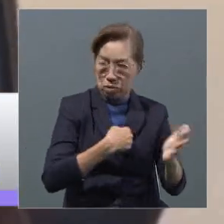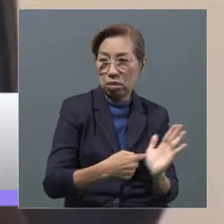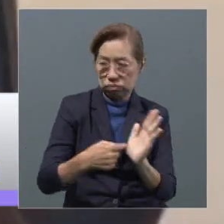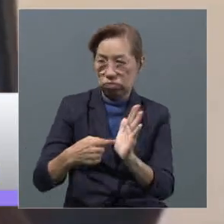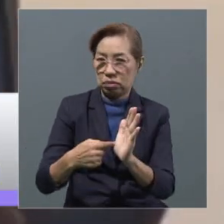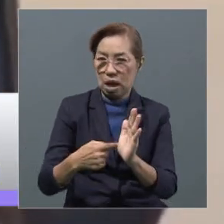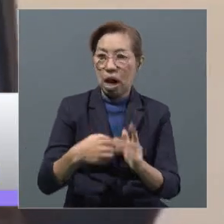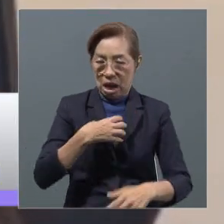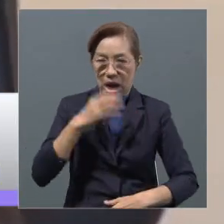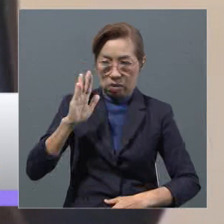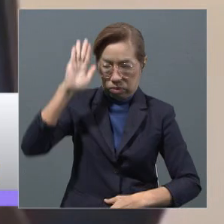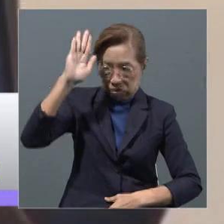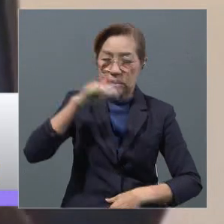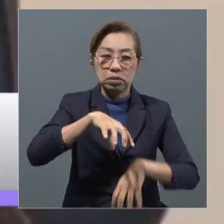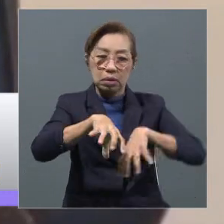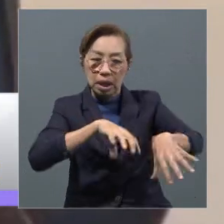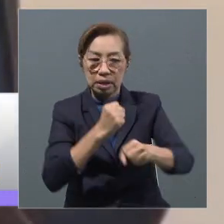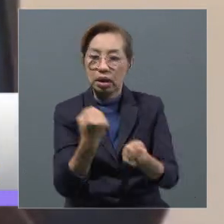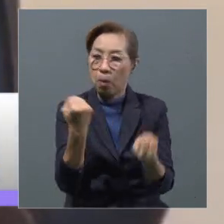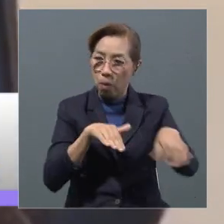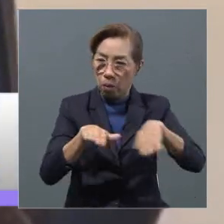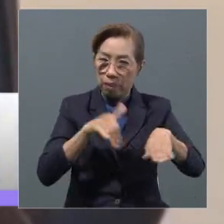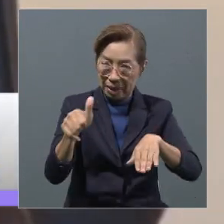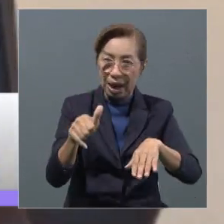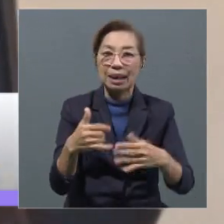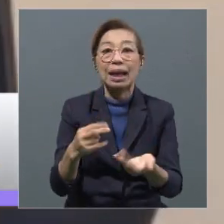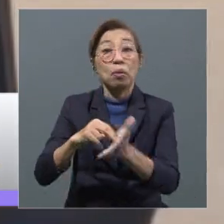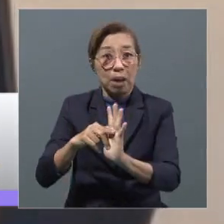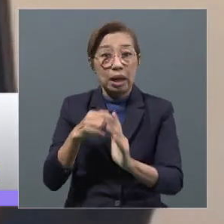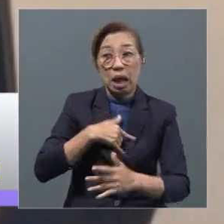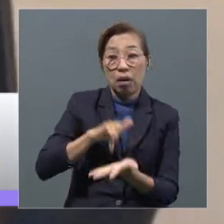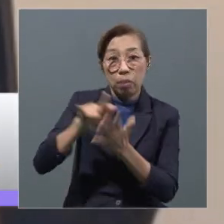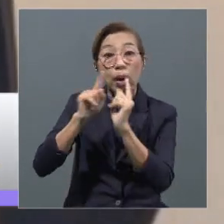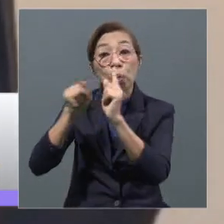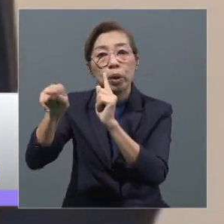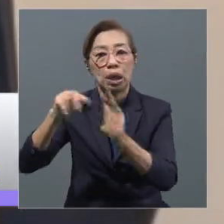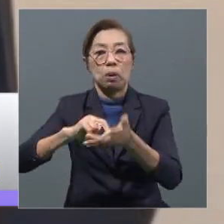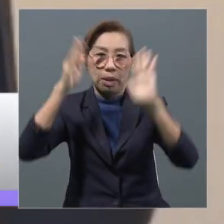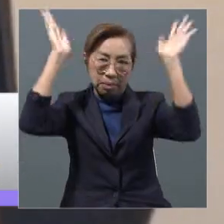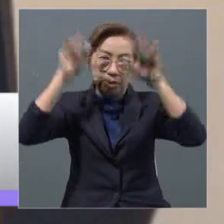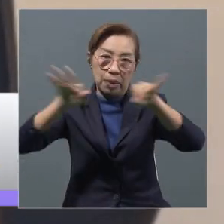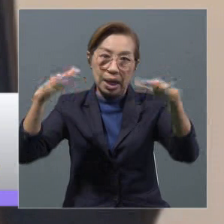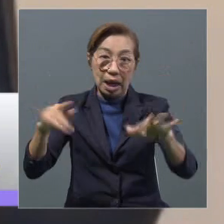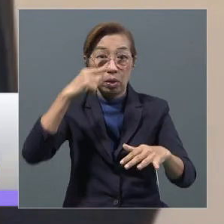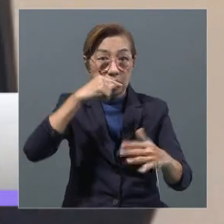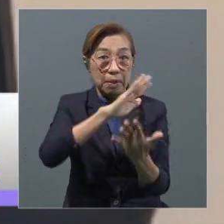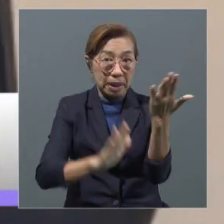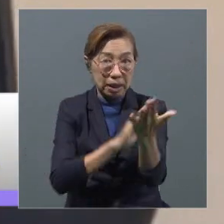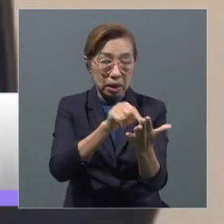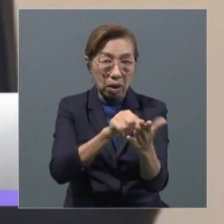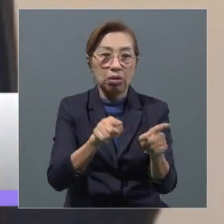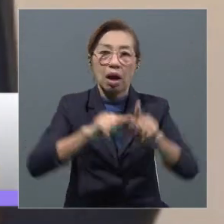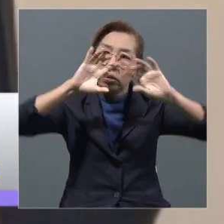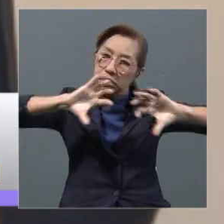อนนี้ประโยชน์ของการประชาสัมพันธ์ทางด้านการท่องเที่ยวก็เกิดขึ้นแล้วทุกภาคส่วนของประเทศไทยเราเองไม่ว่าจะเป็นภา